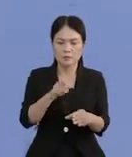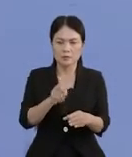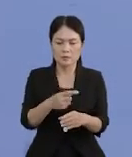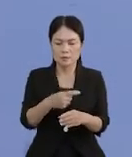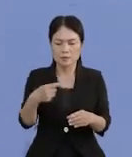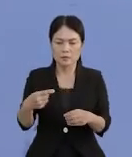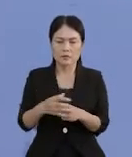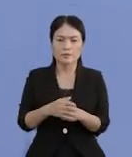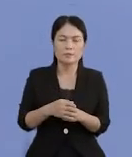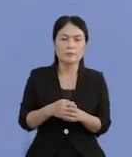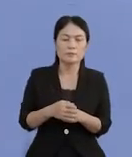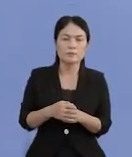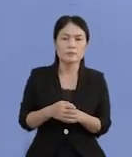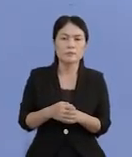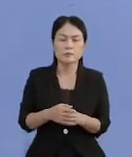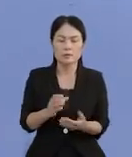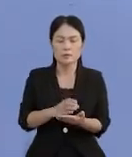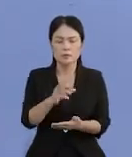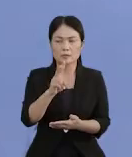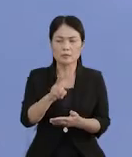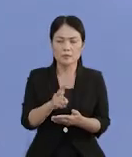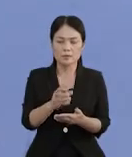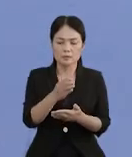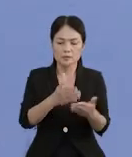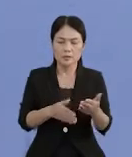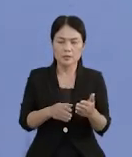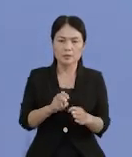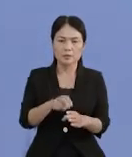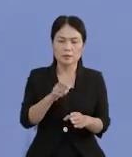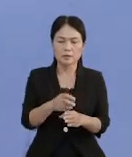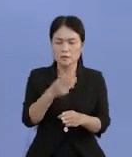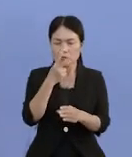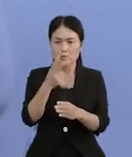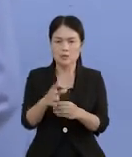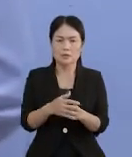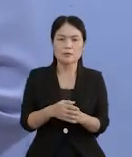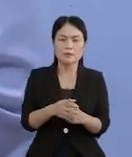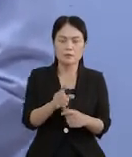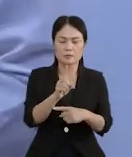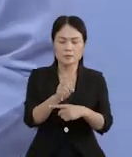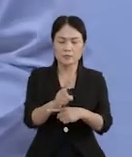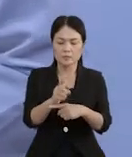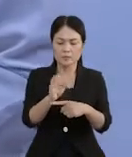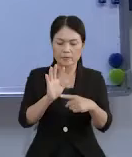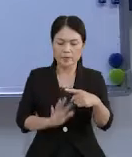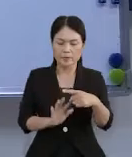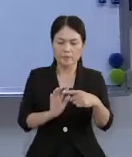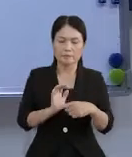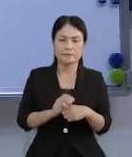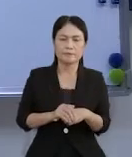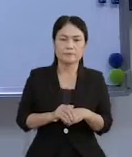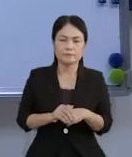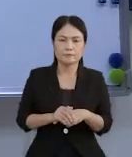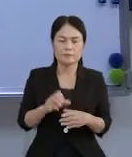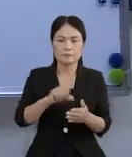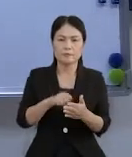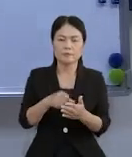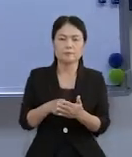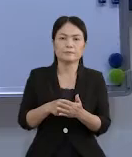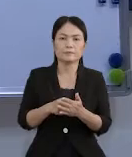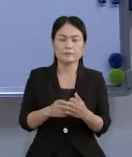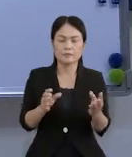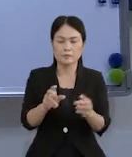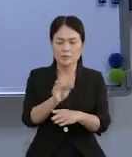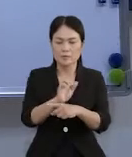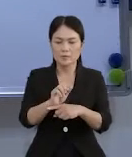tức nơi không có bông tùy mùi chánh, đọ bì dùm lại chánh. Chà, nút dương nâng khơi, mùi phía bàm. Chẳng miên này thá,